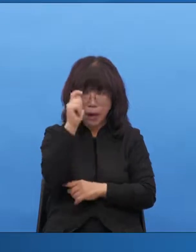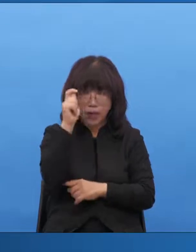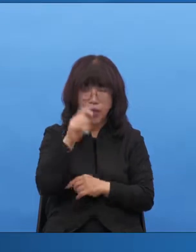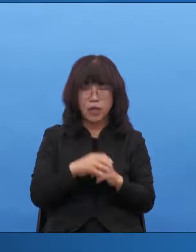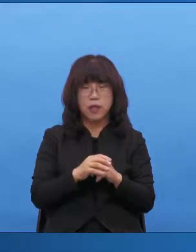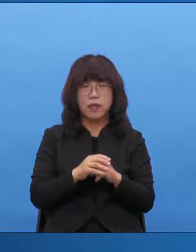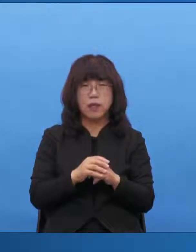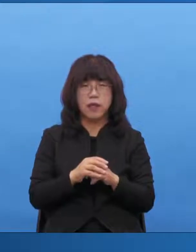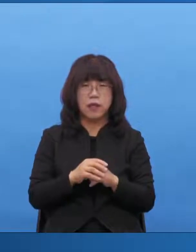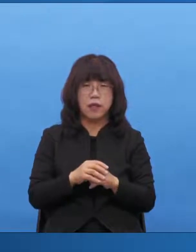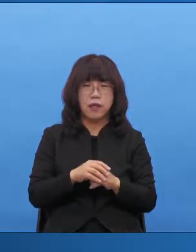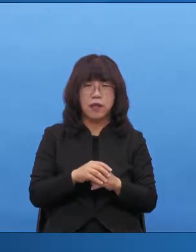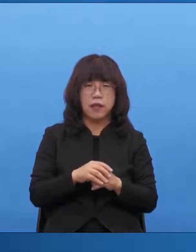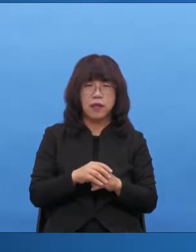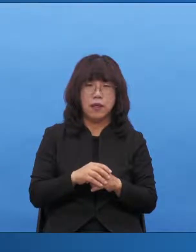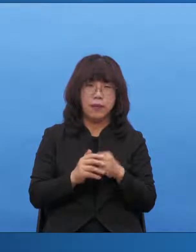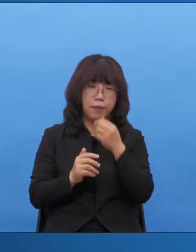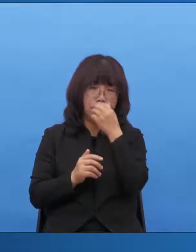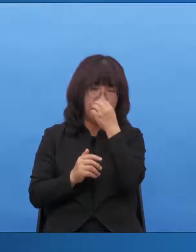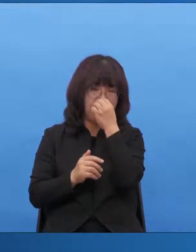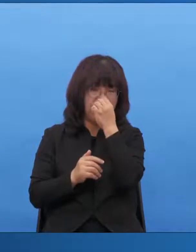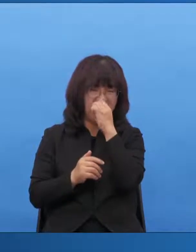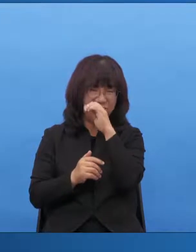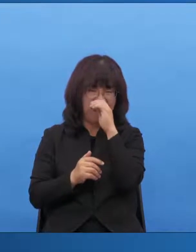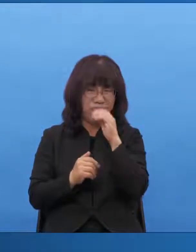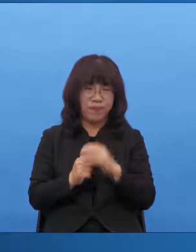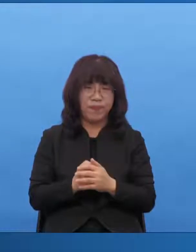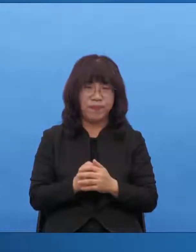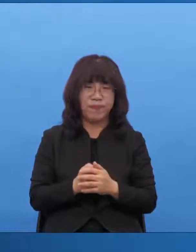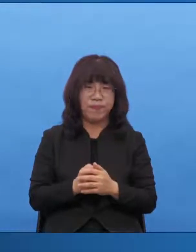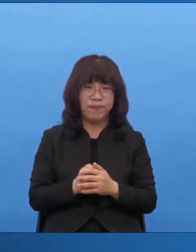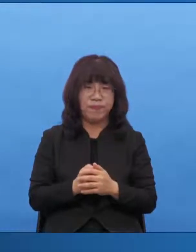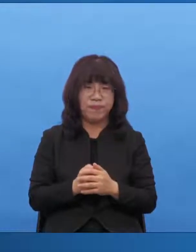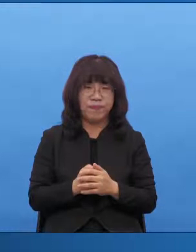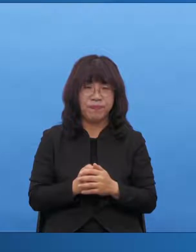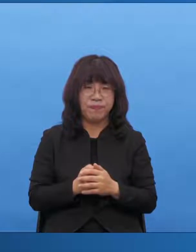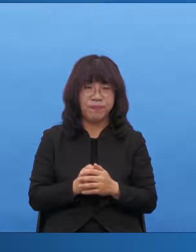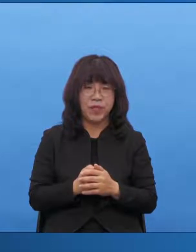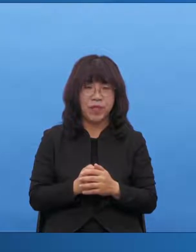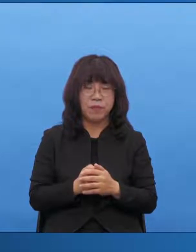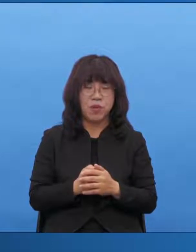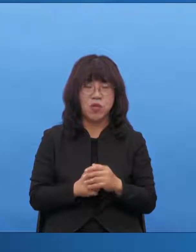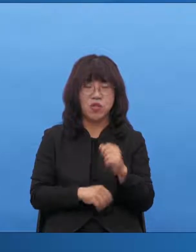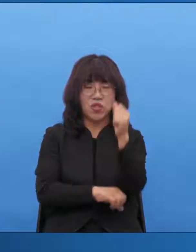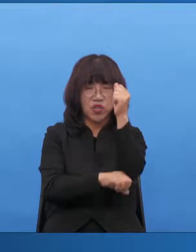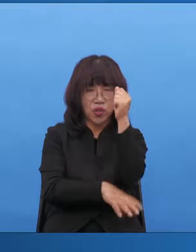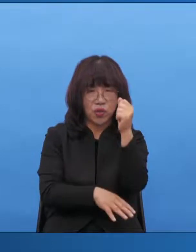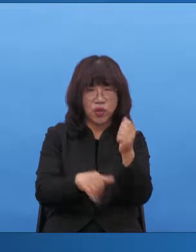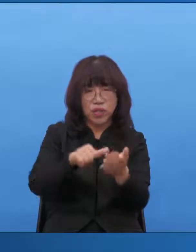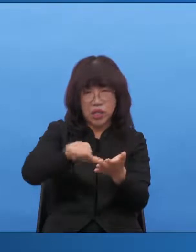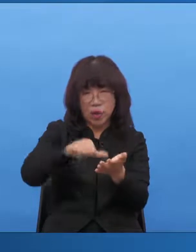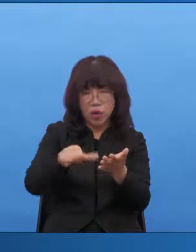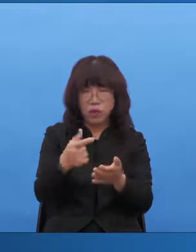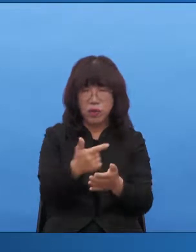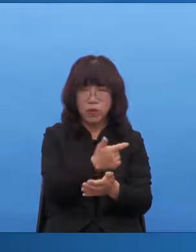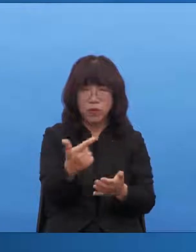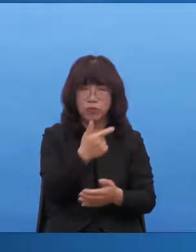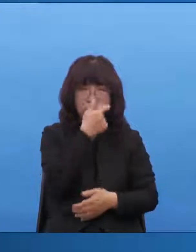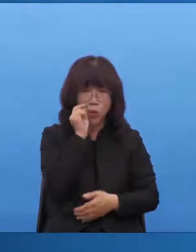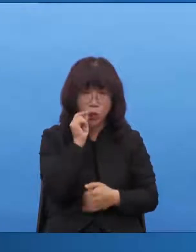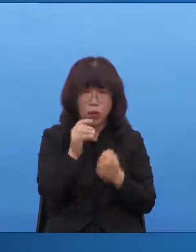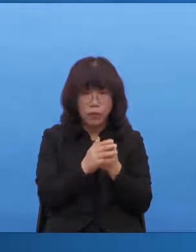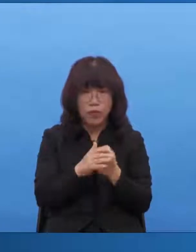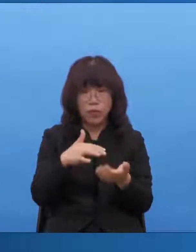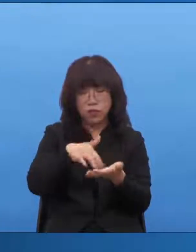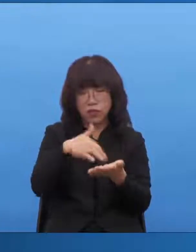모잠비크, 잠비아, 그리고 탄자니아와 접경에 있습니다. 내륙에 위치한 지리적 특성과 천연 자원의 부족 때문에 인구의 90%